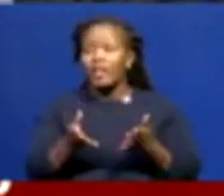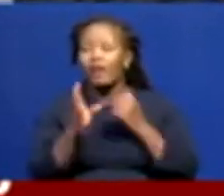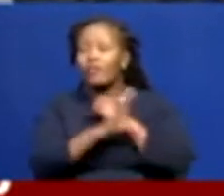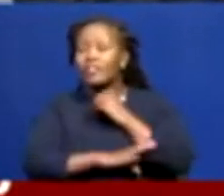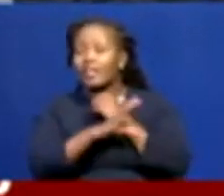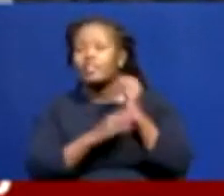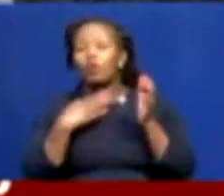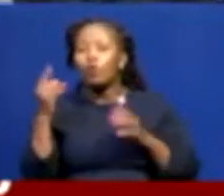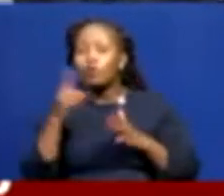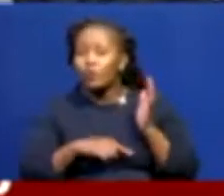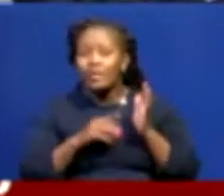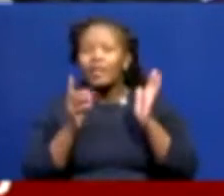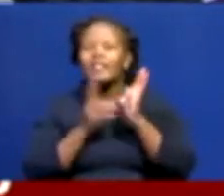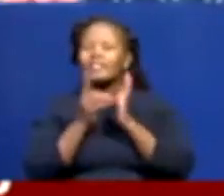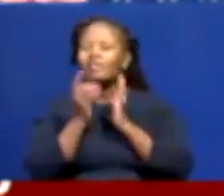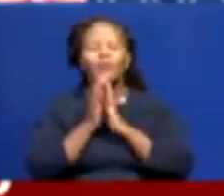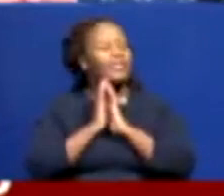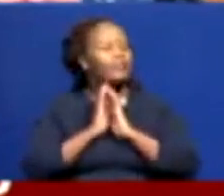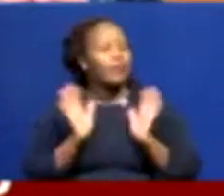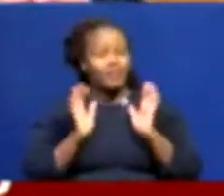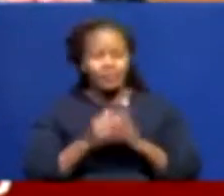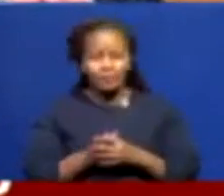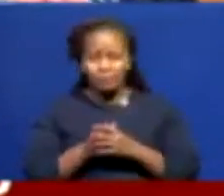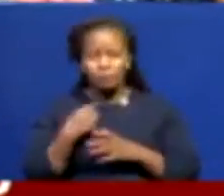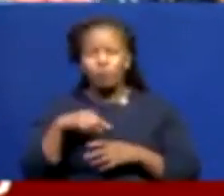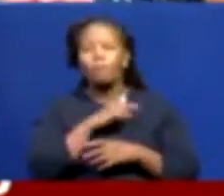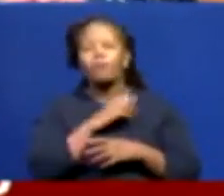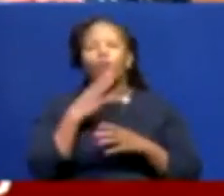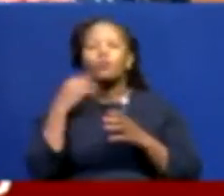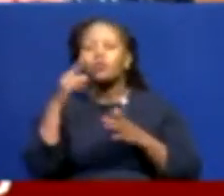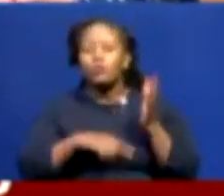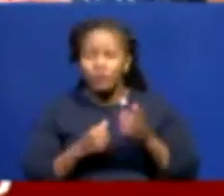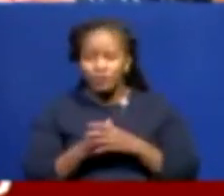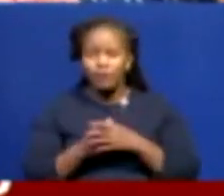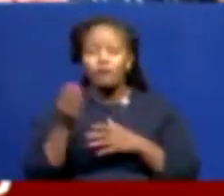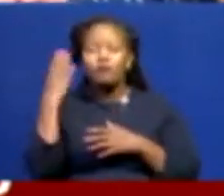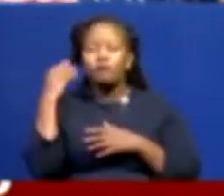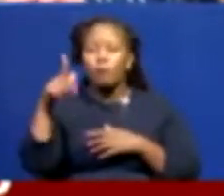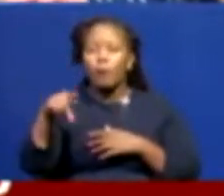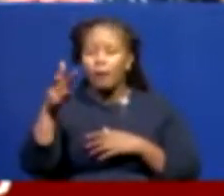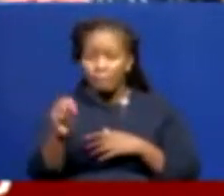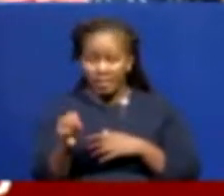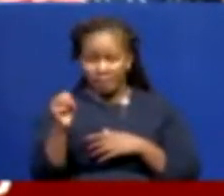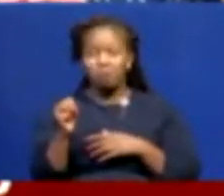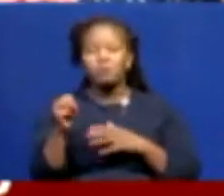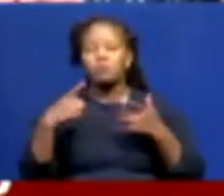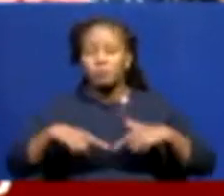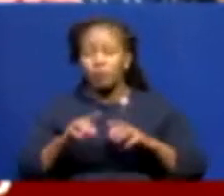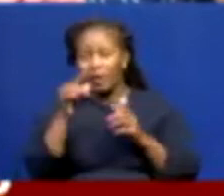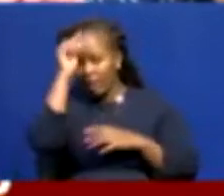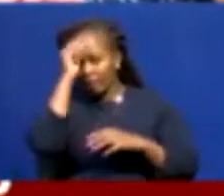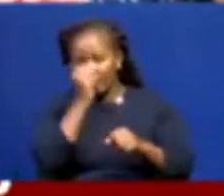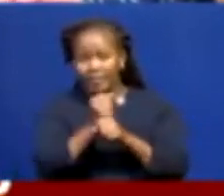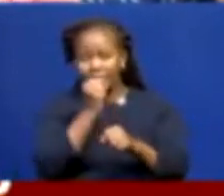yetu ni maendeleo sio maandamano. Tunaomba former prime minister atupatie nafasi, apatie serikali nafasi